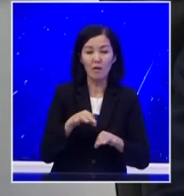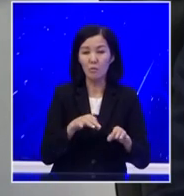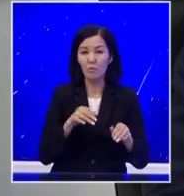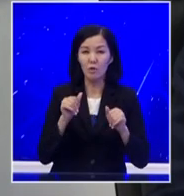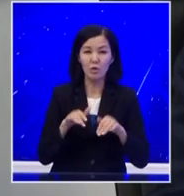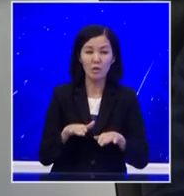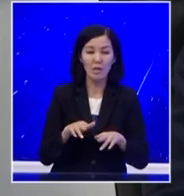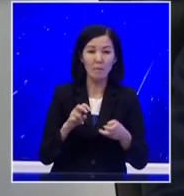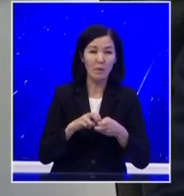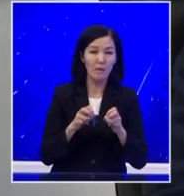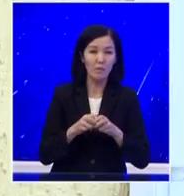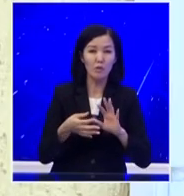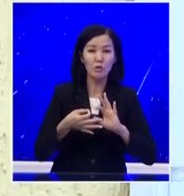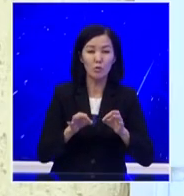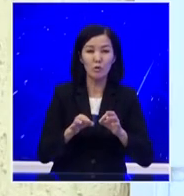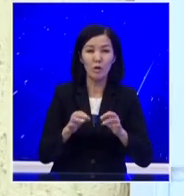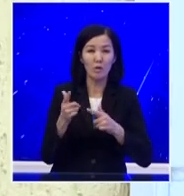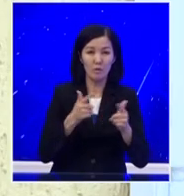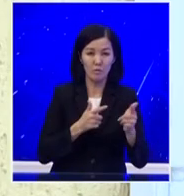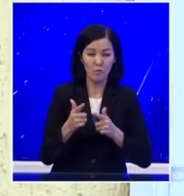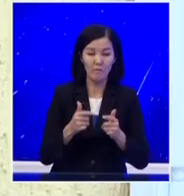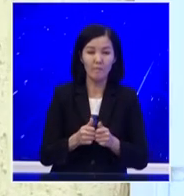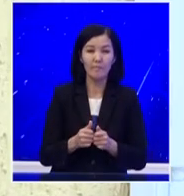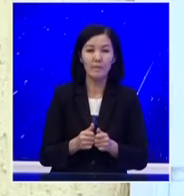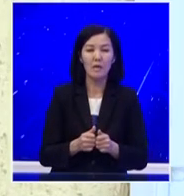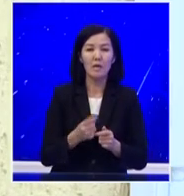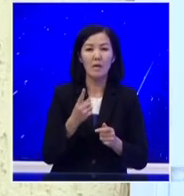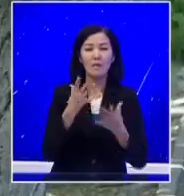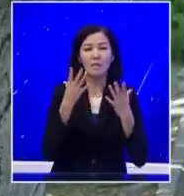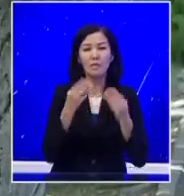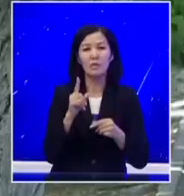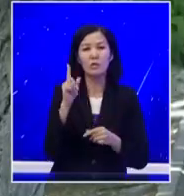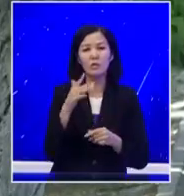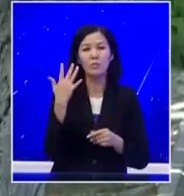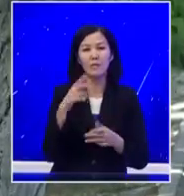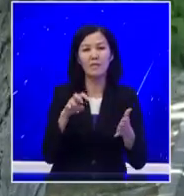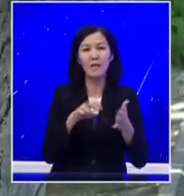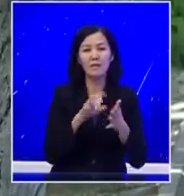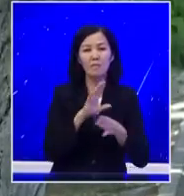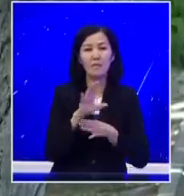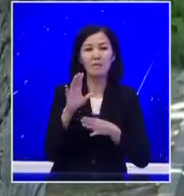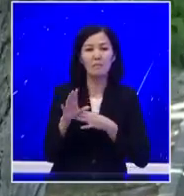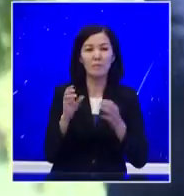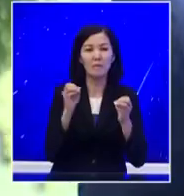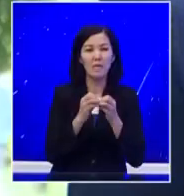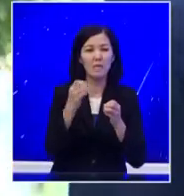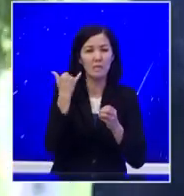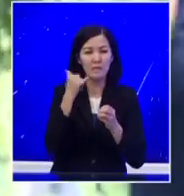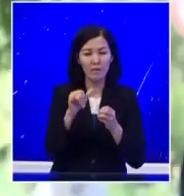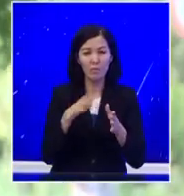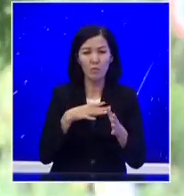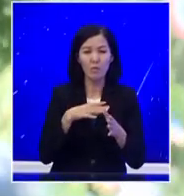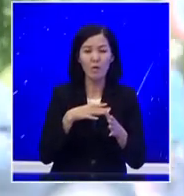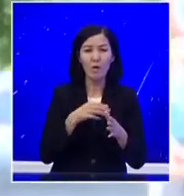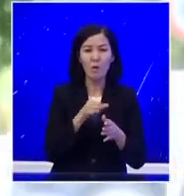проблемных вопросов может четко отработали в день на его смартфон приходит среднем по 150 писем и поступать десятки звонков благодаря своим